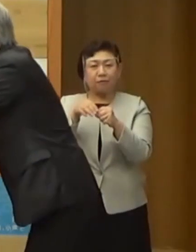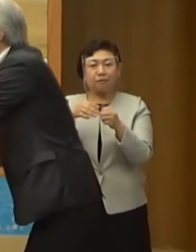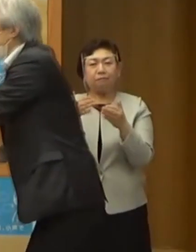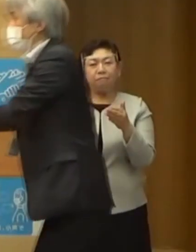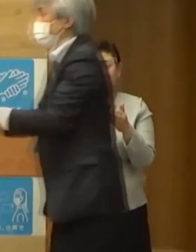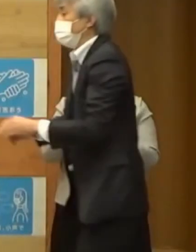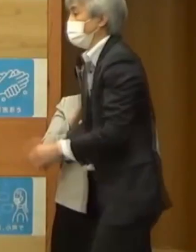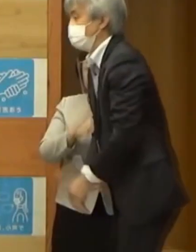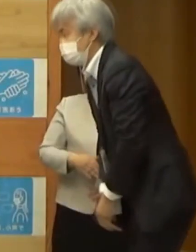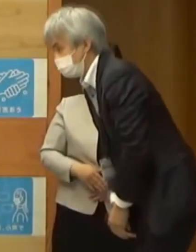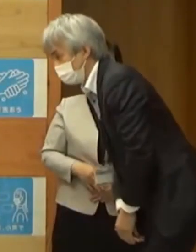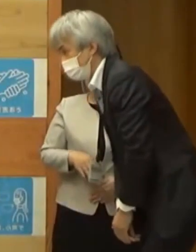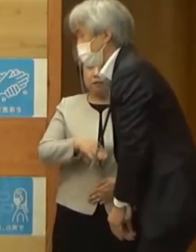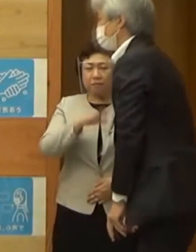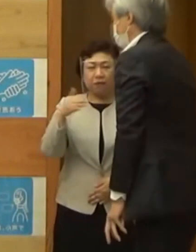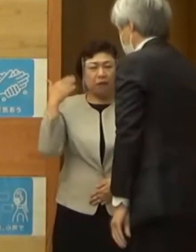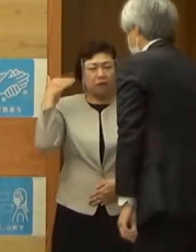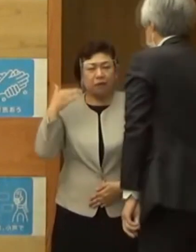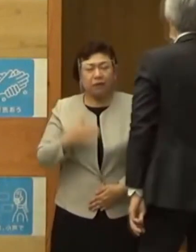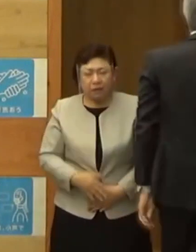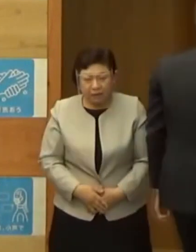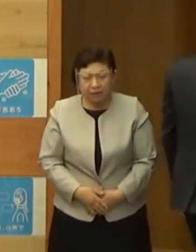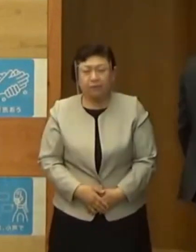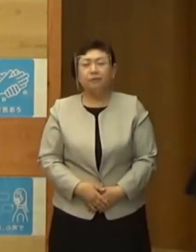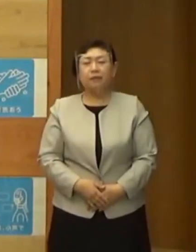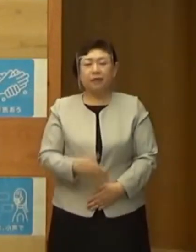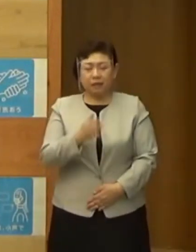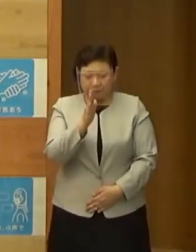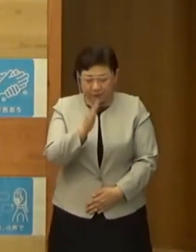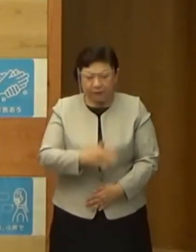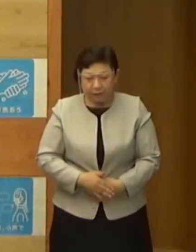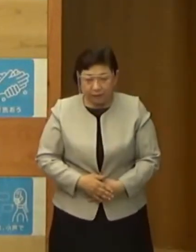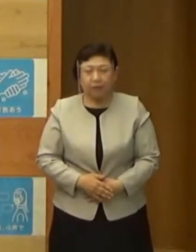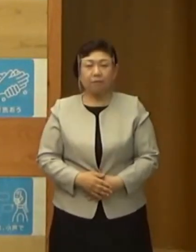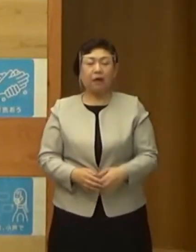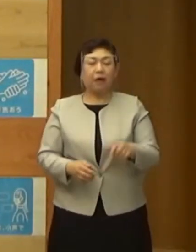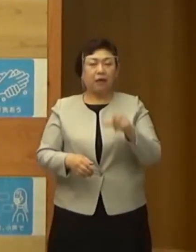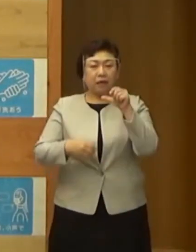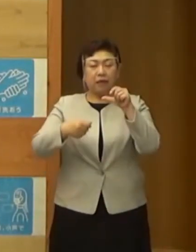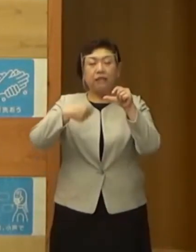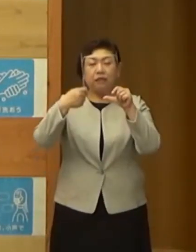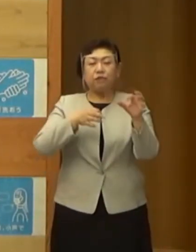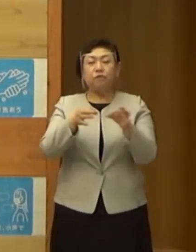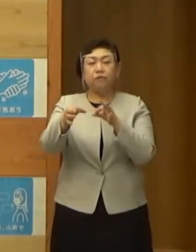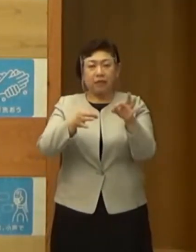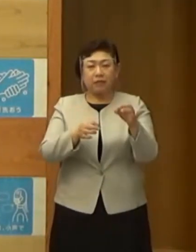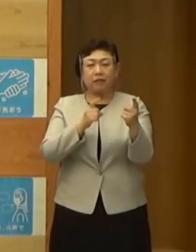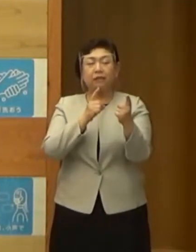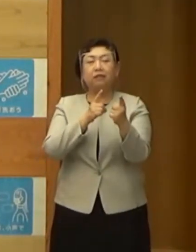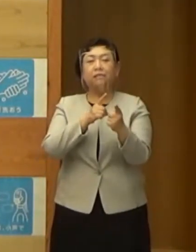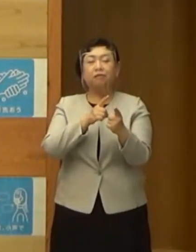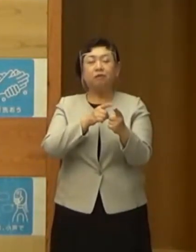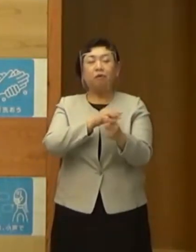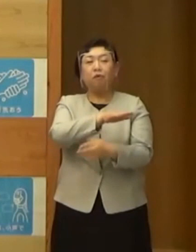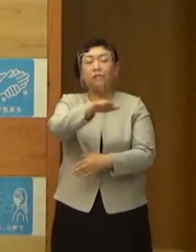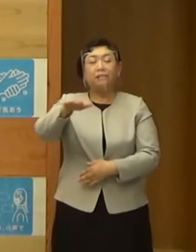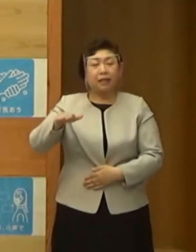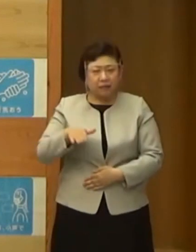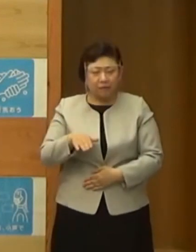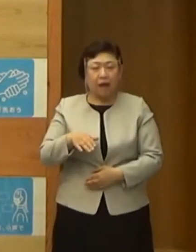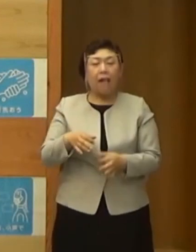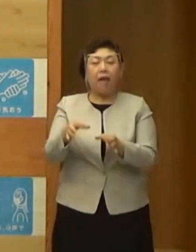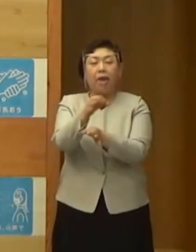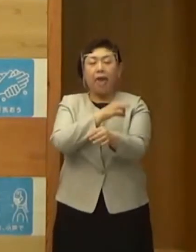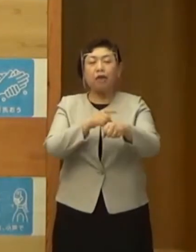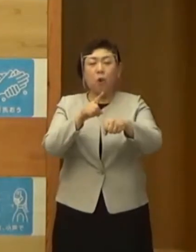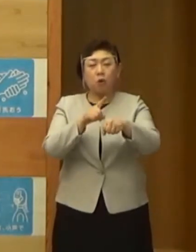そうですか、 聞こえてなかったですかね、失礼いたしました。飲食店などの皆様には引き続き営業時